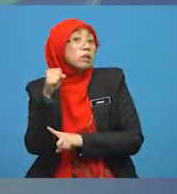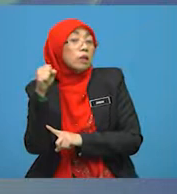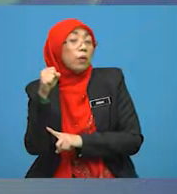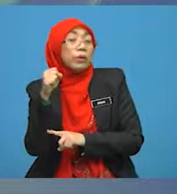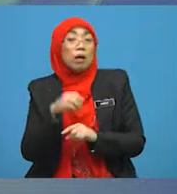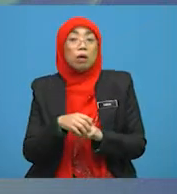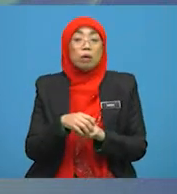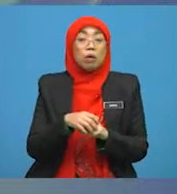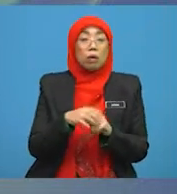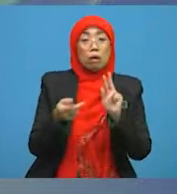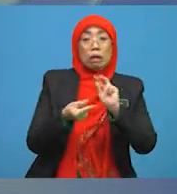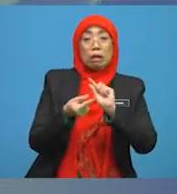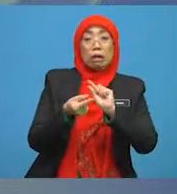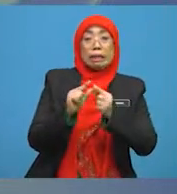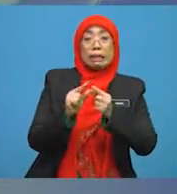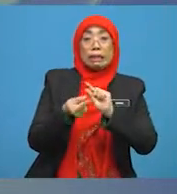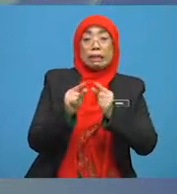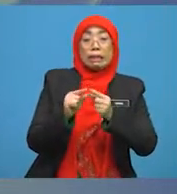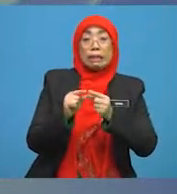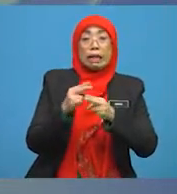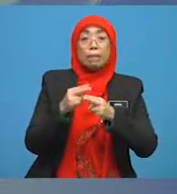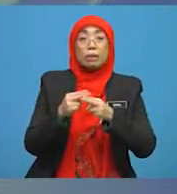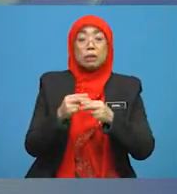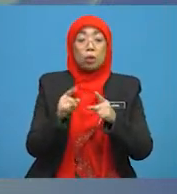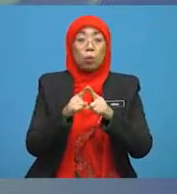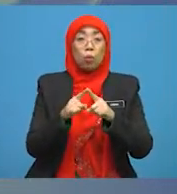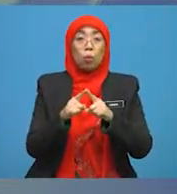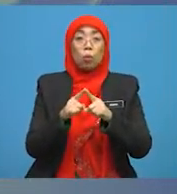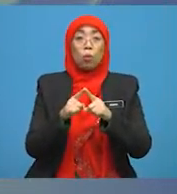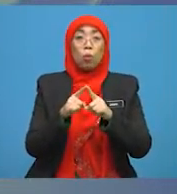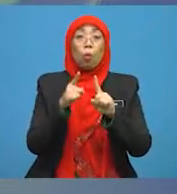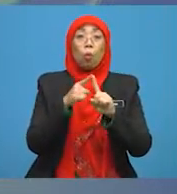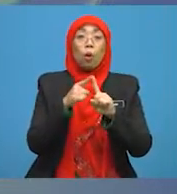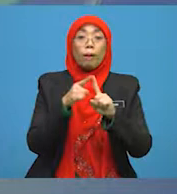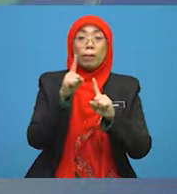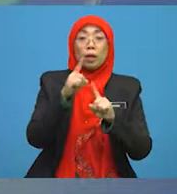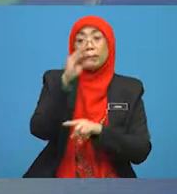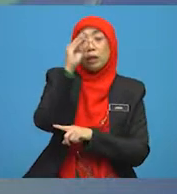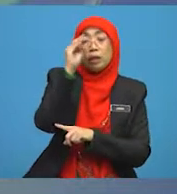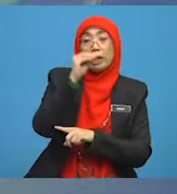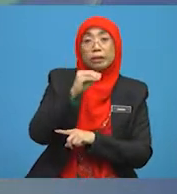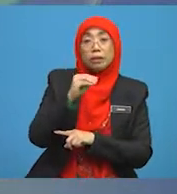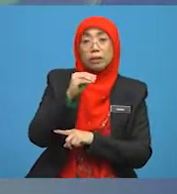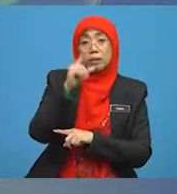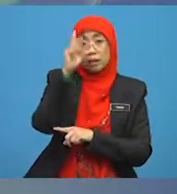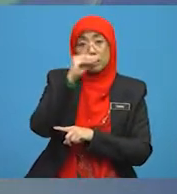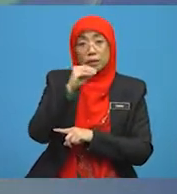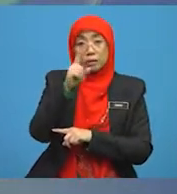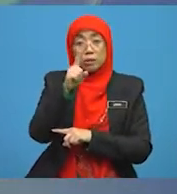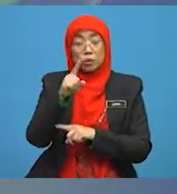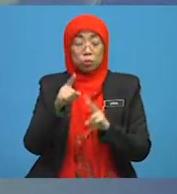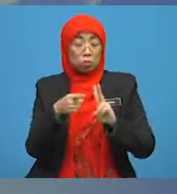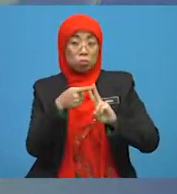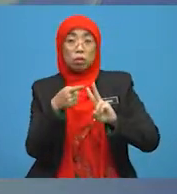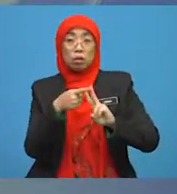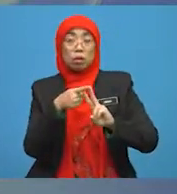merujuk kepada kata ganti nama diri orang kedua, khususnya golongan lelaki. Kedua,